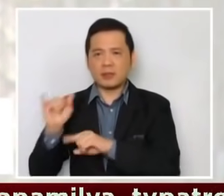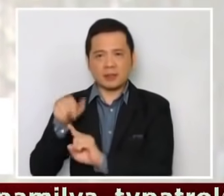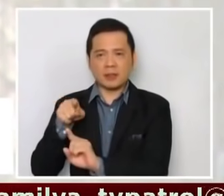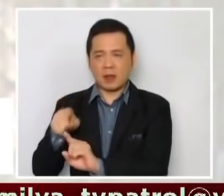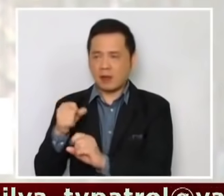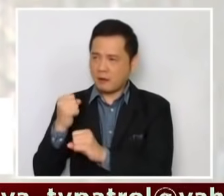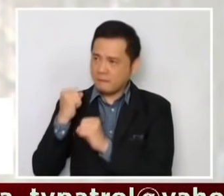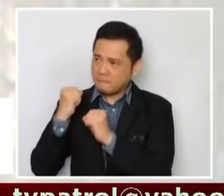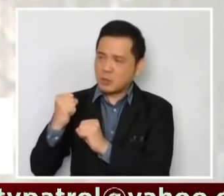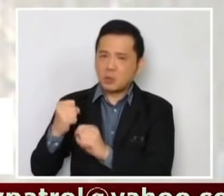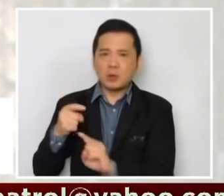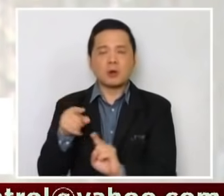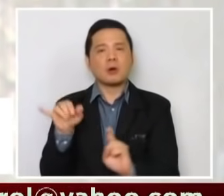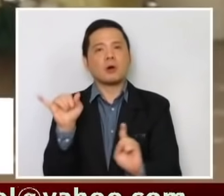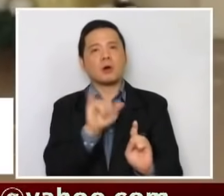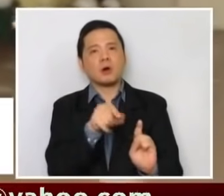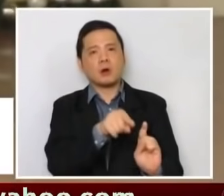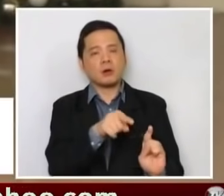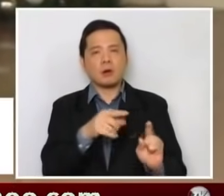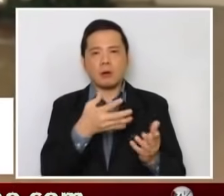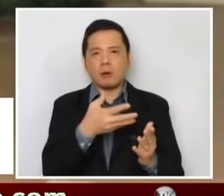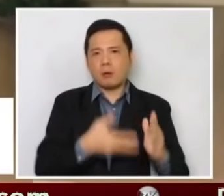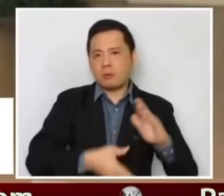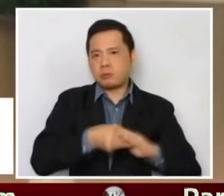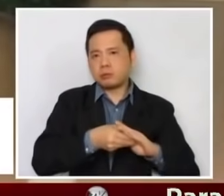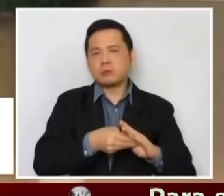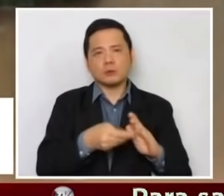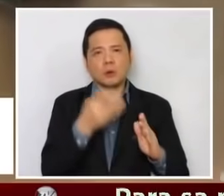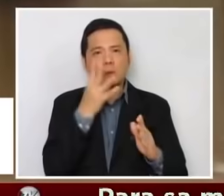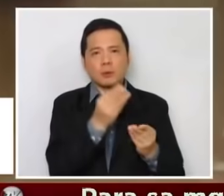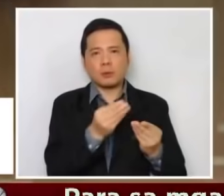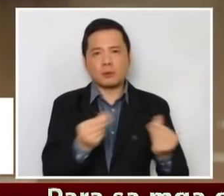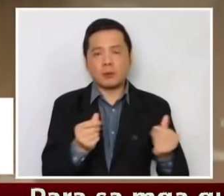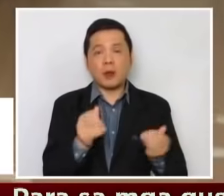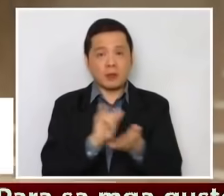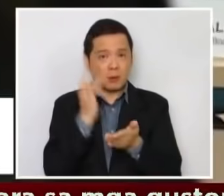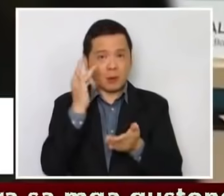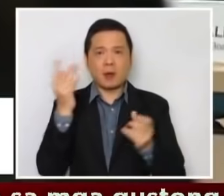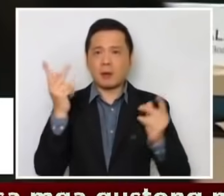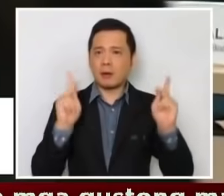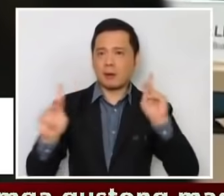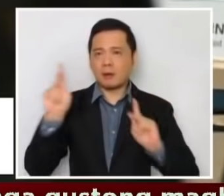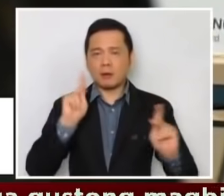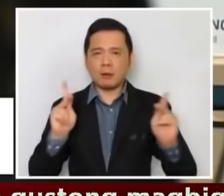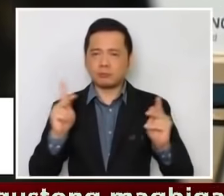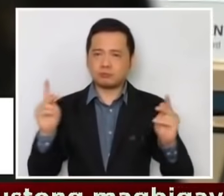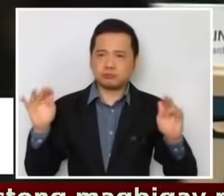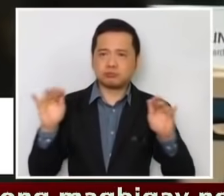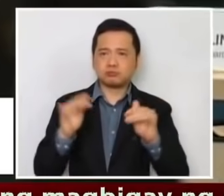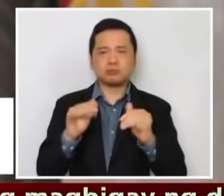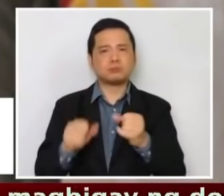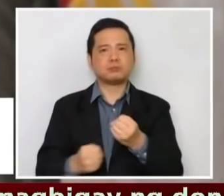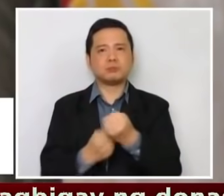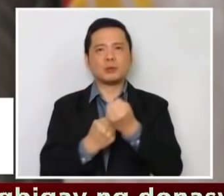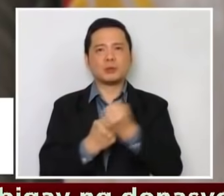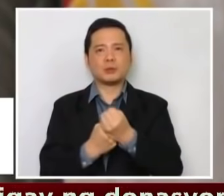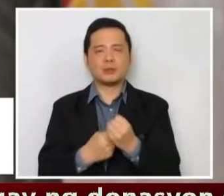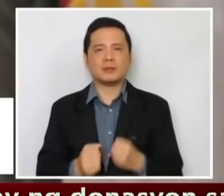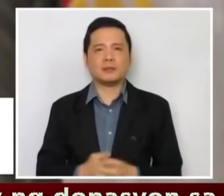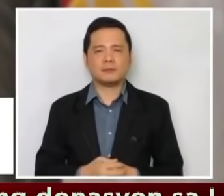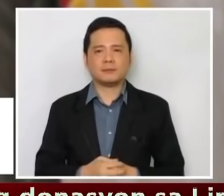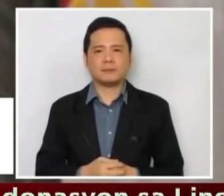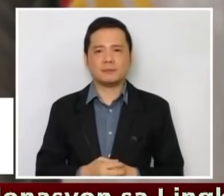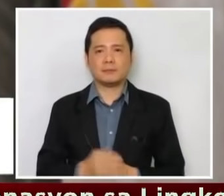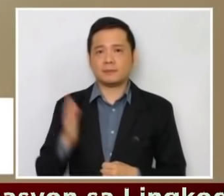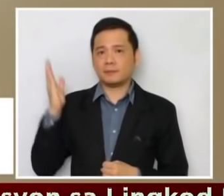ipaglalaban ng kanyang supporters. Paningin ko, from day one, she has shown herself to be the only